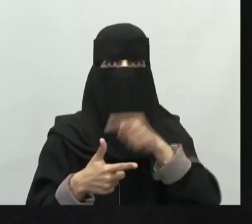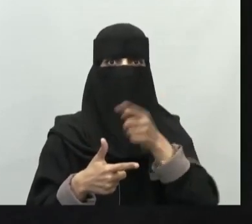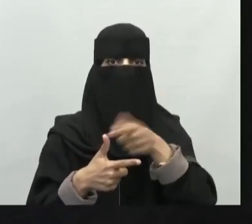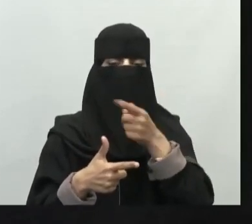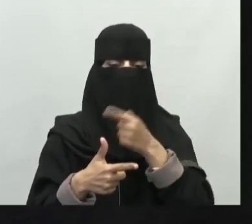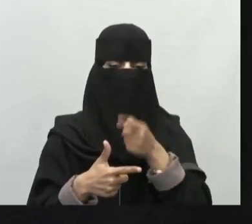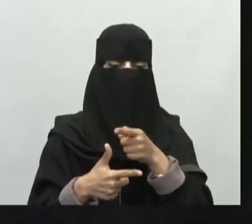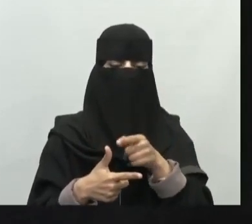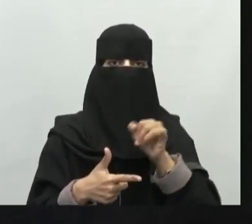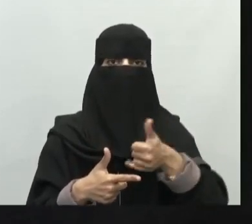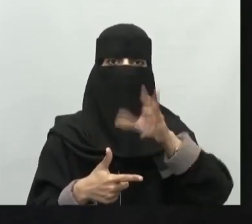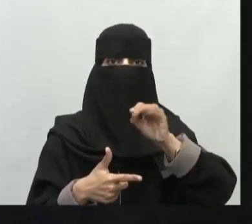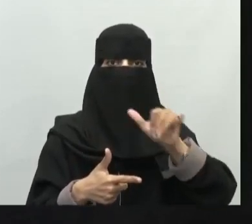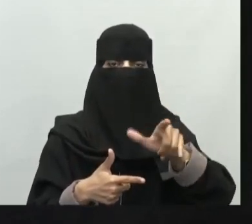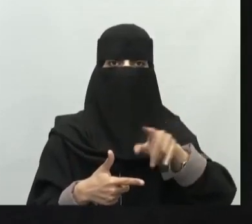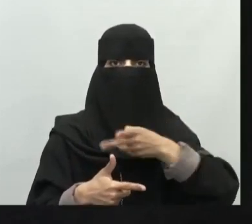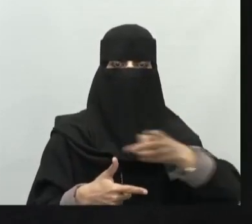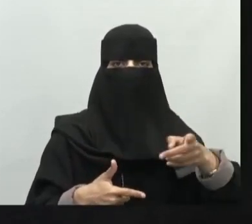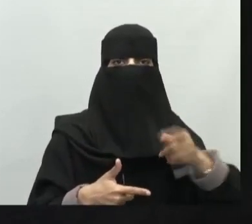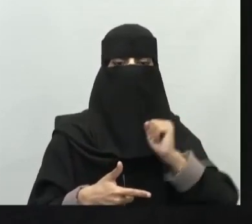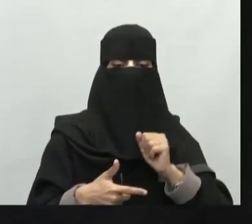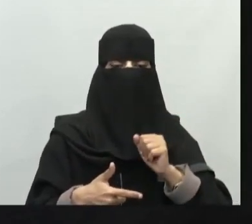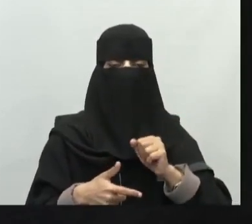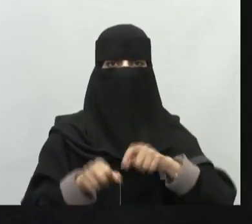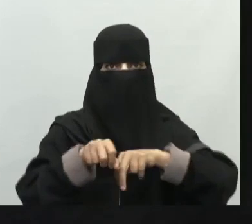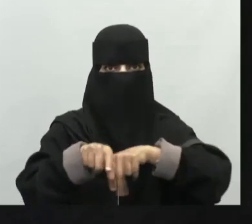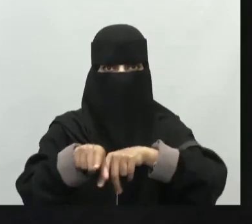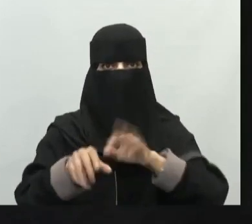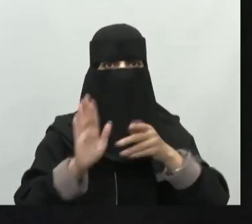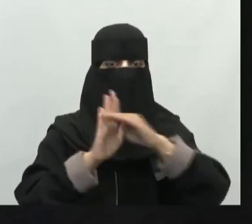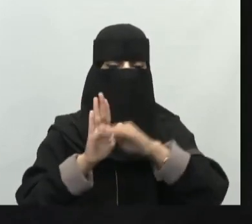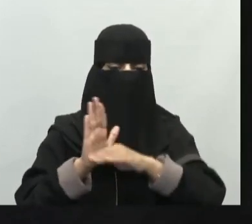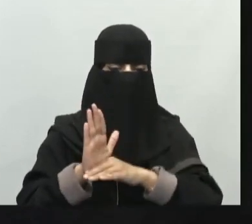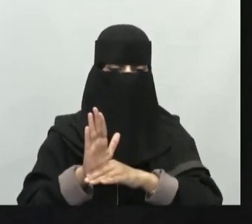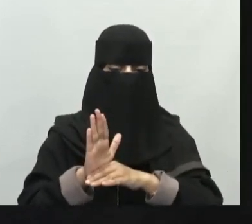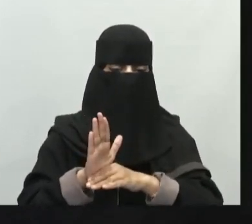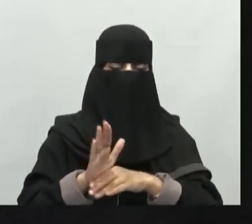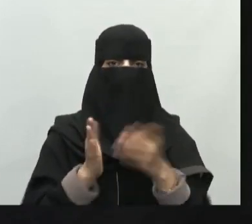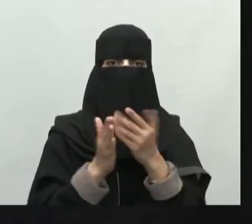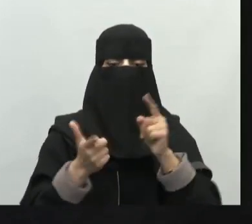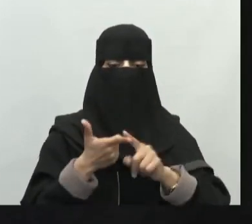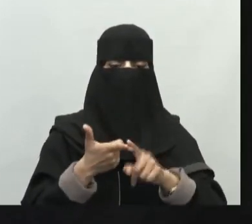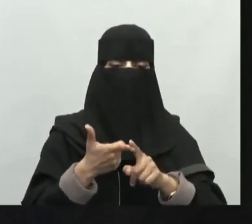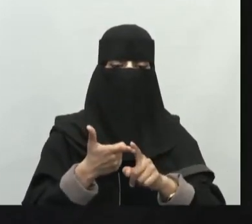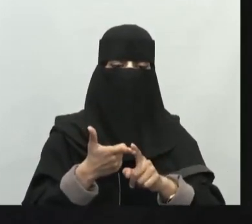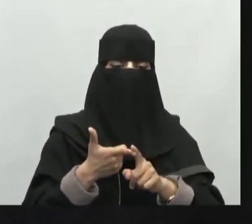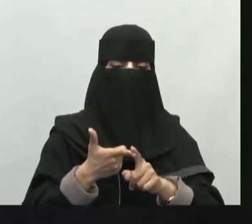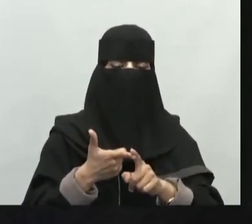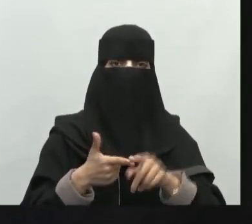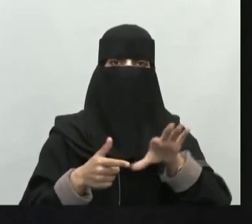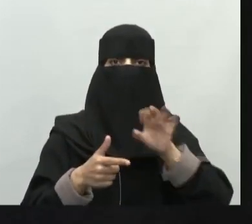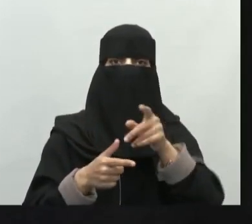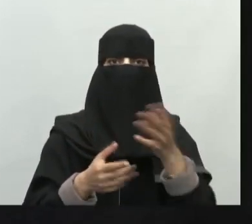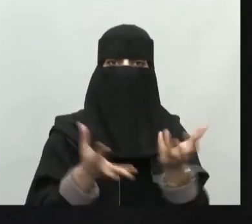وهو ما هي انواع الحيوانات وما هي خصائصها اما الدرس الثاني فهو يتكلم عن ما هي